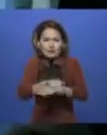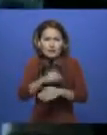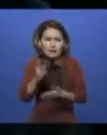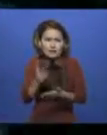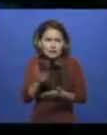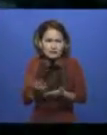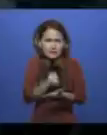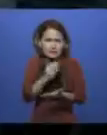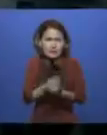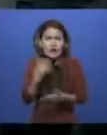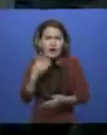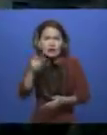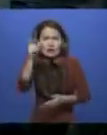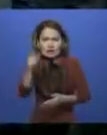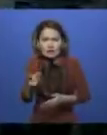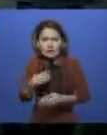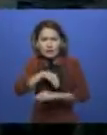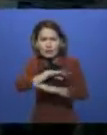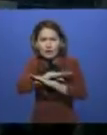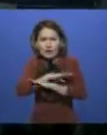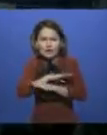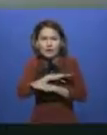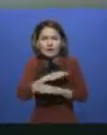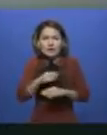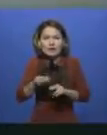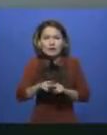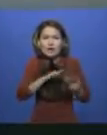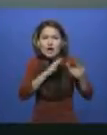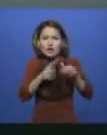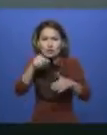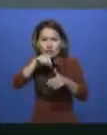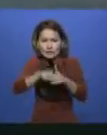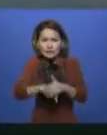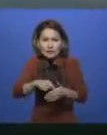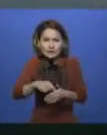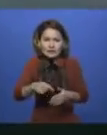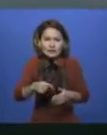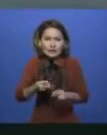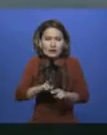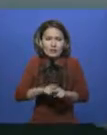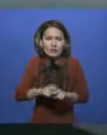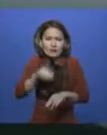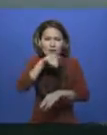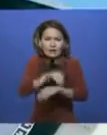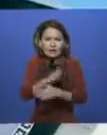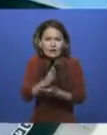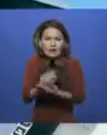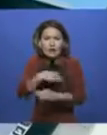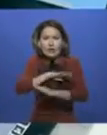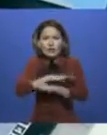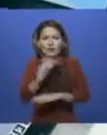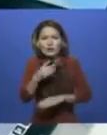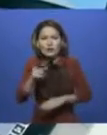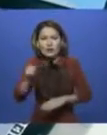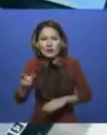Соңғы мәліметтерге сай 40 адамның мәйіті әскери кеменің бортына көтерілді. Құрбандардың қорғаныш киімі болмаған. Оқиға орнында